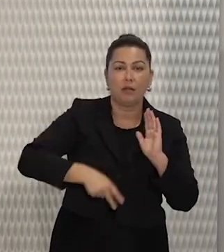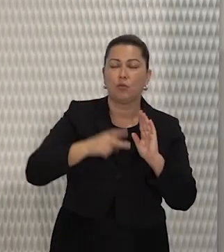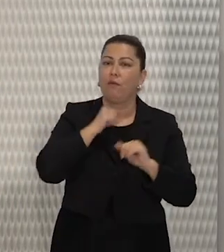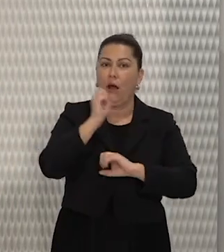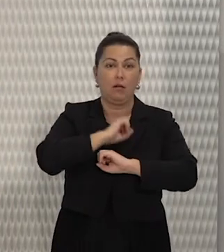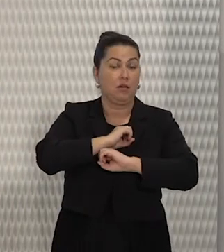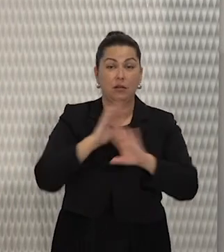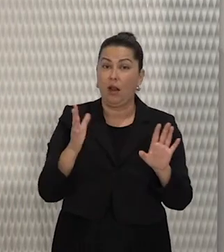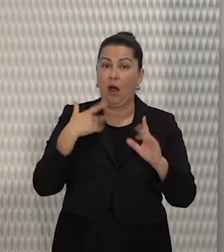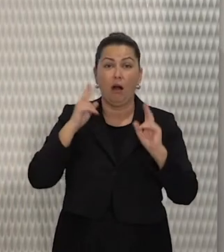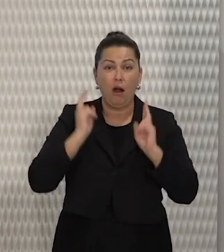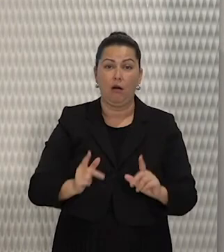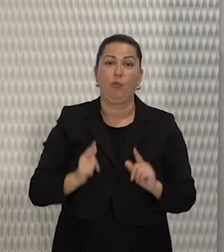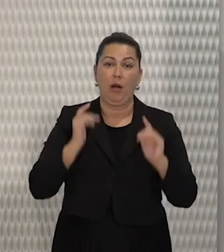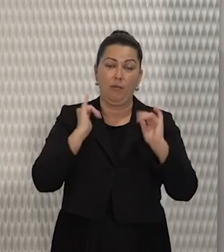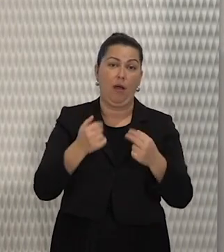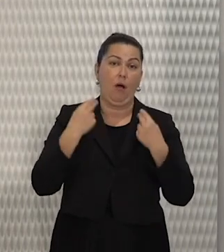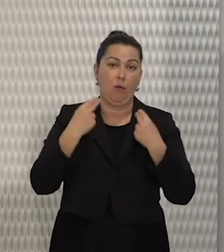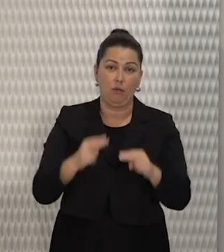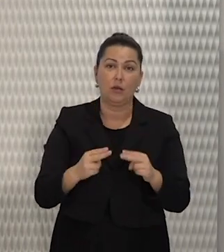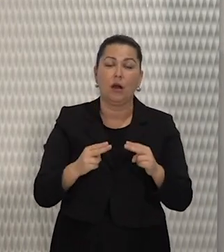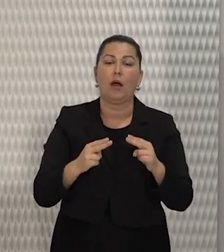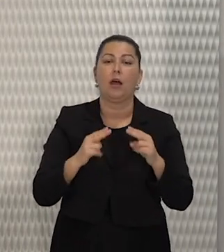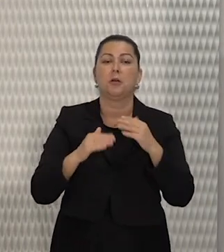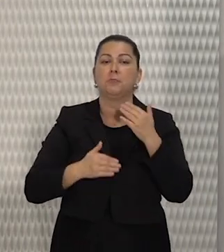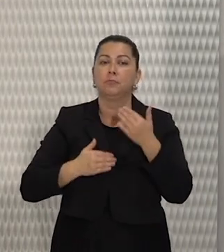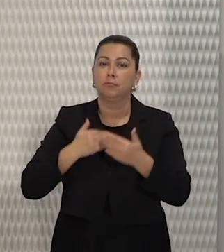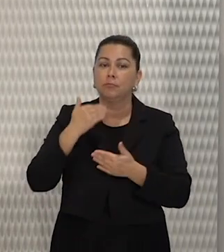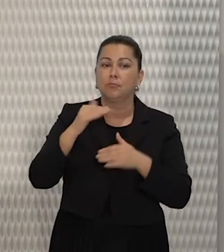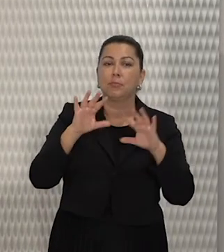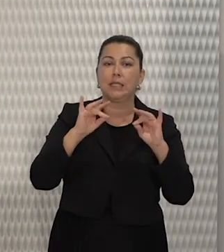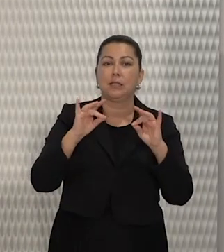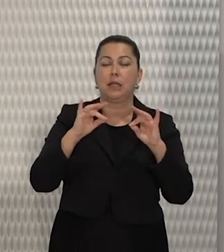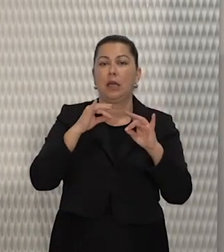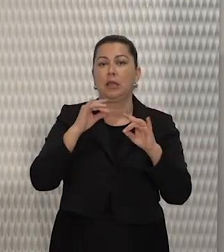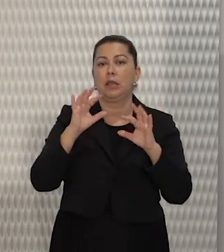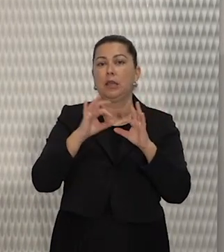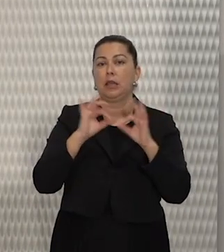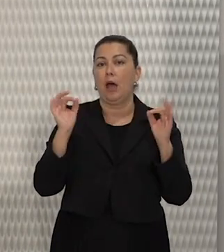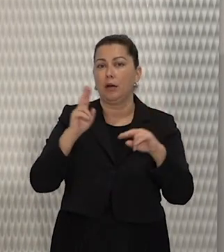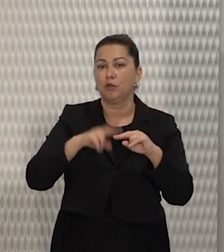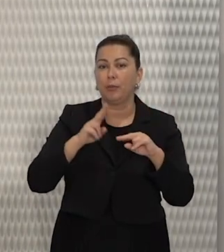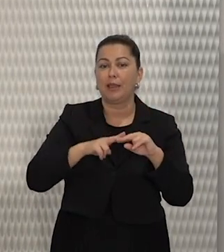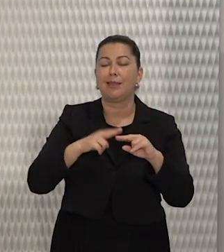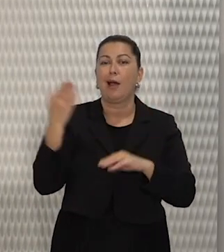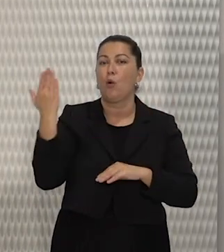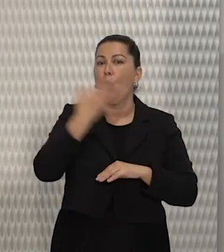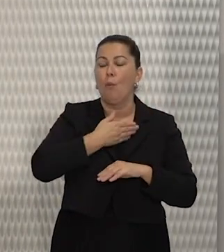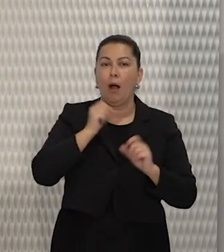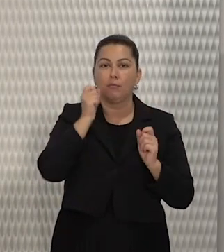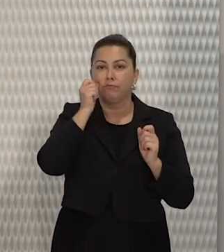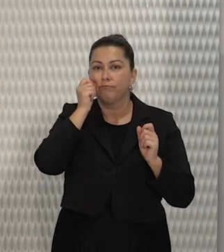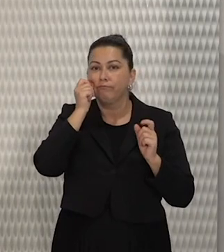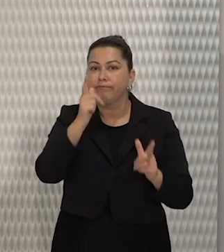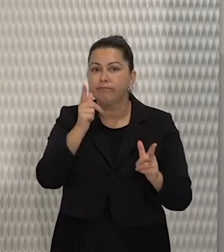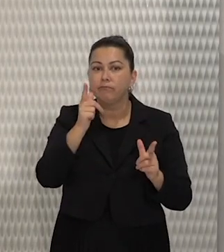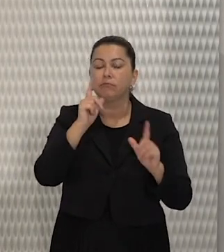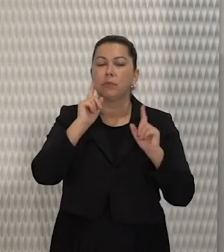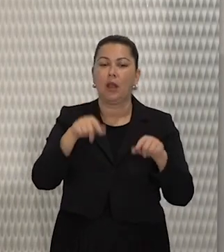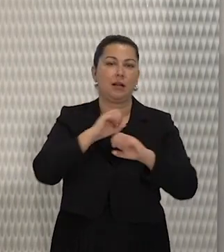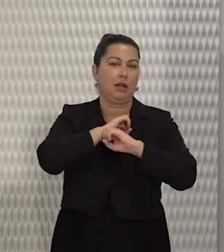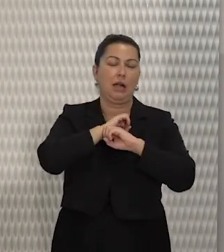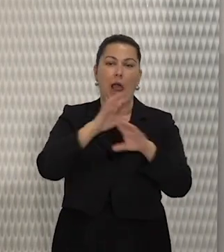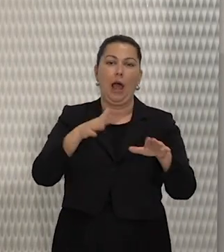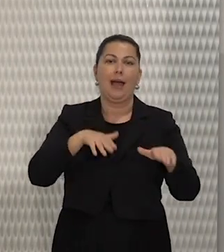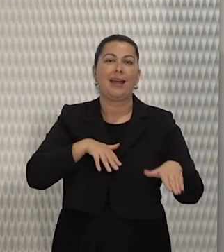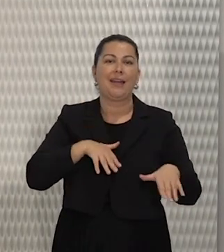überlebe oder nicht. Und als ich dann nach 10 Tagen aus dem Koma wach geworden bin, war klar, die Querschnittslähmung, die war so präsent, die